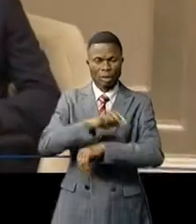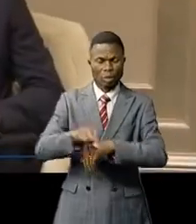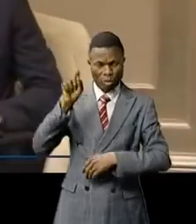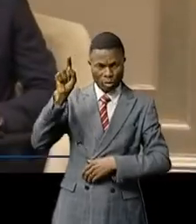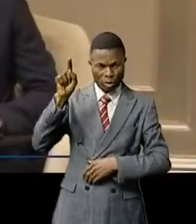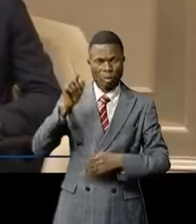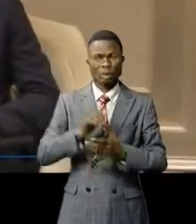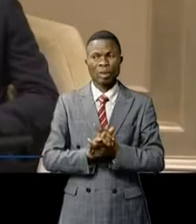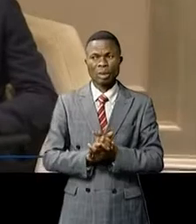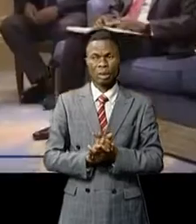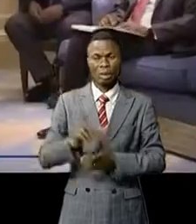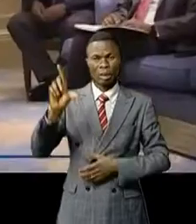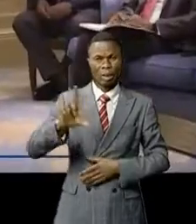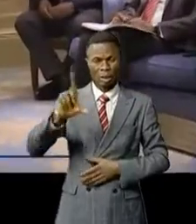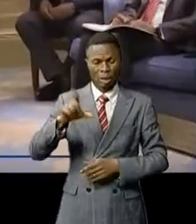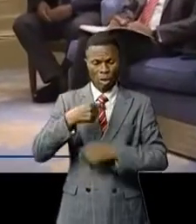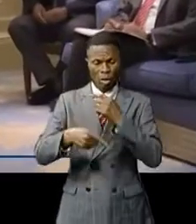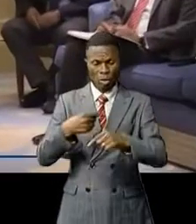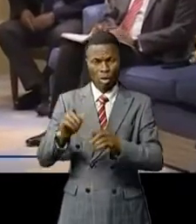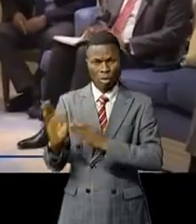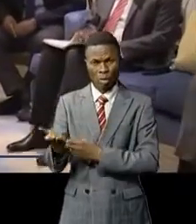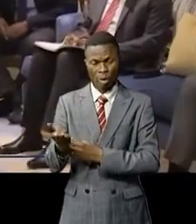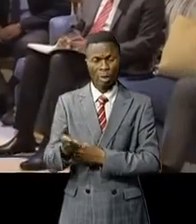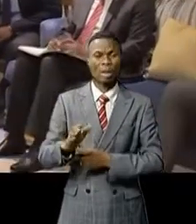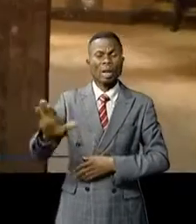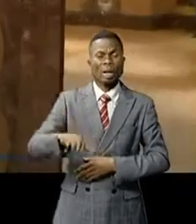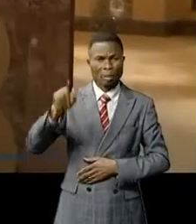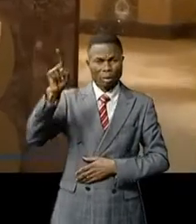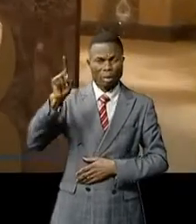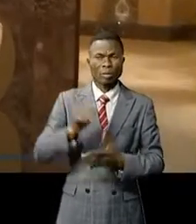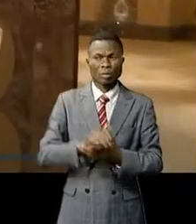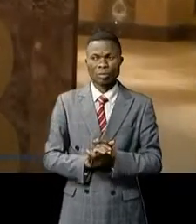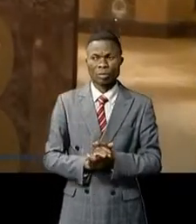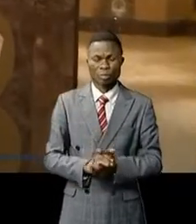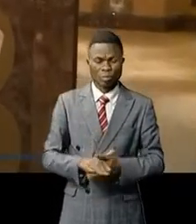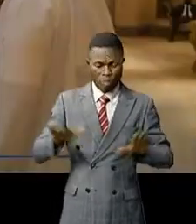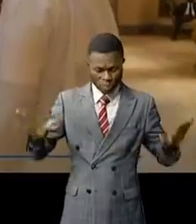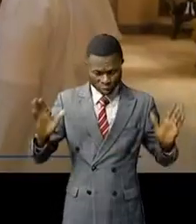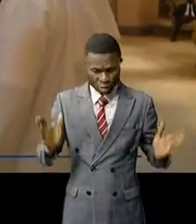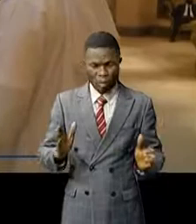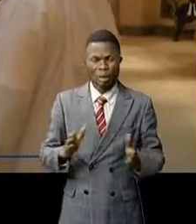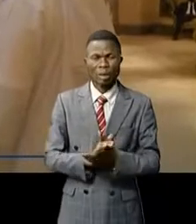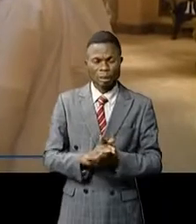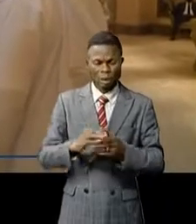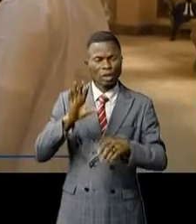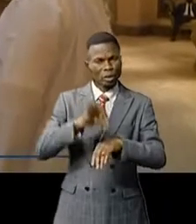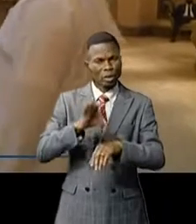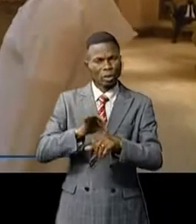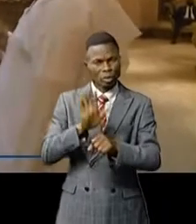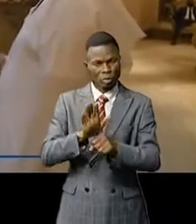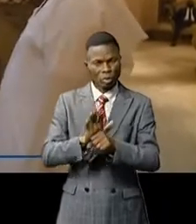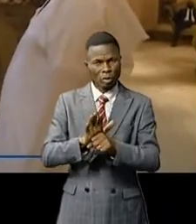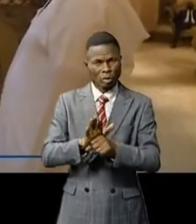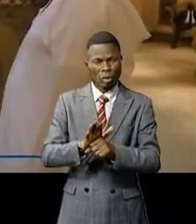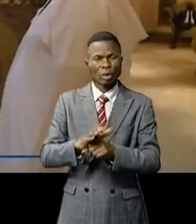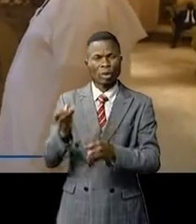Tshisekedi Tshilombo, ce lundi en début de matinée à l'Emirat Palace Hotel. Les Émiratis confirment examiner les opportunités qui peuvent